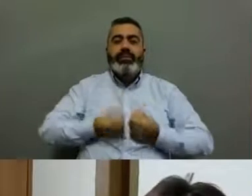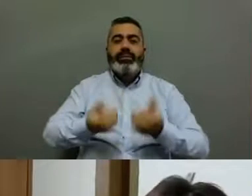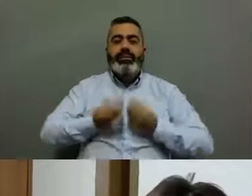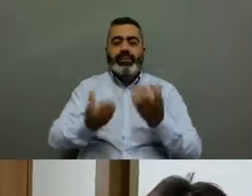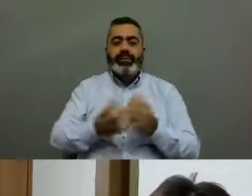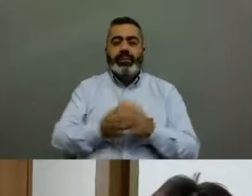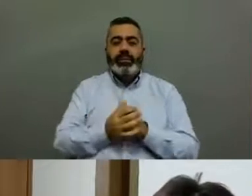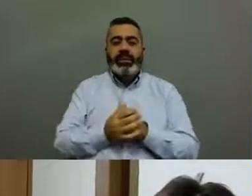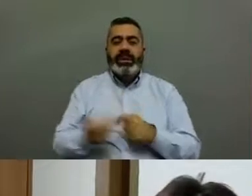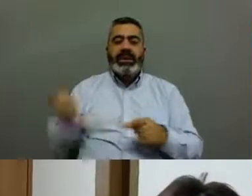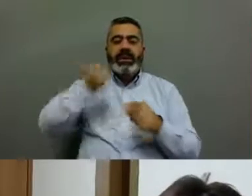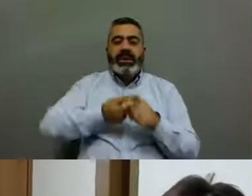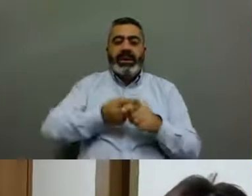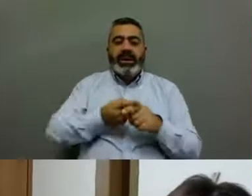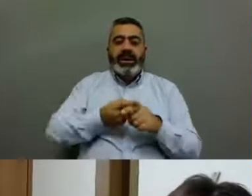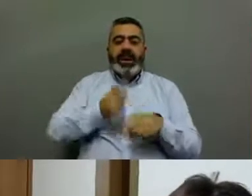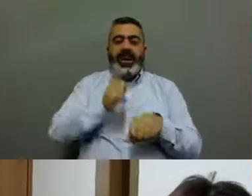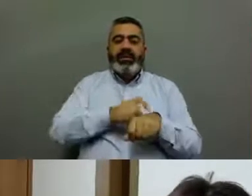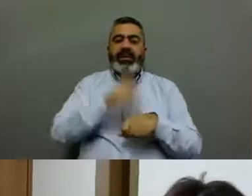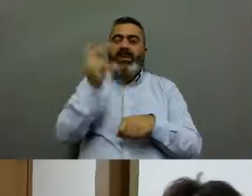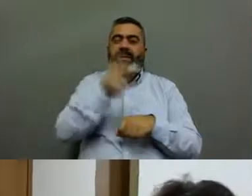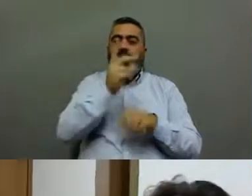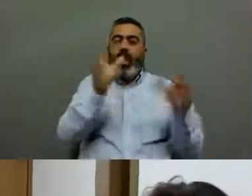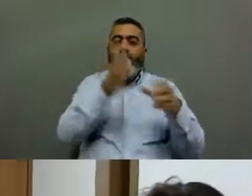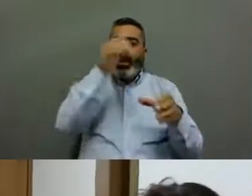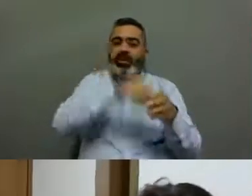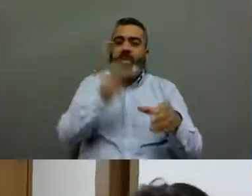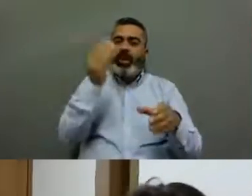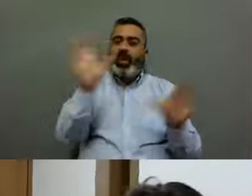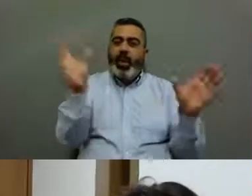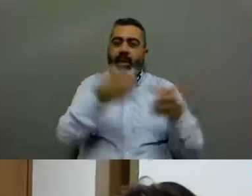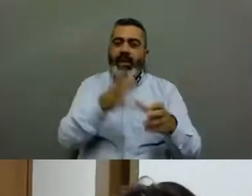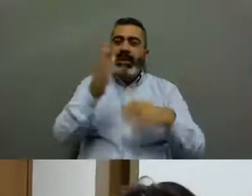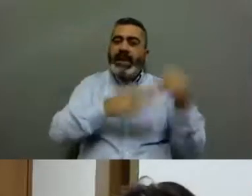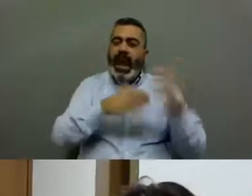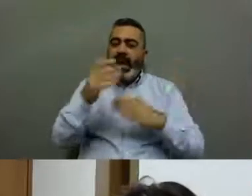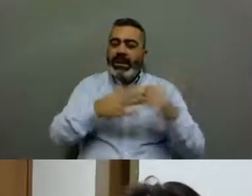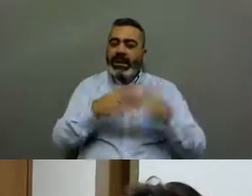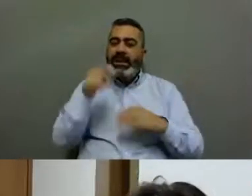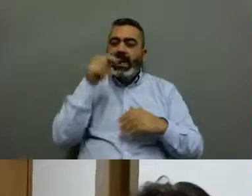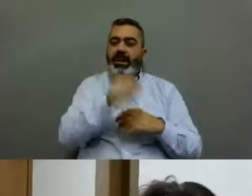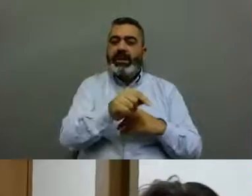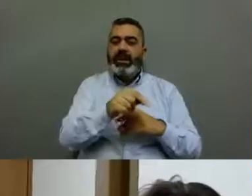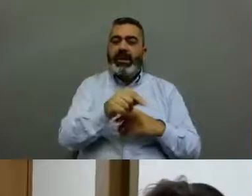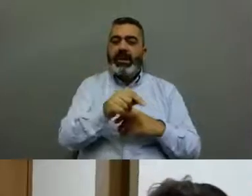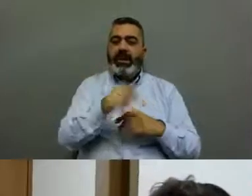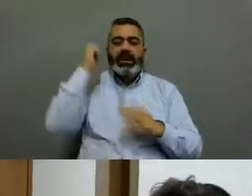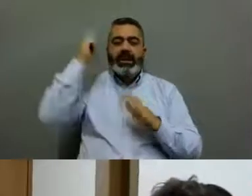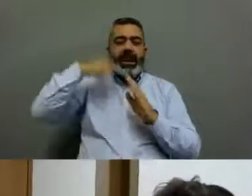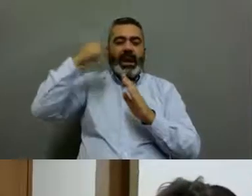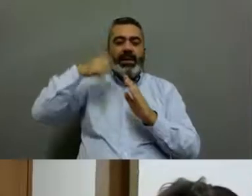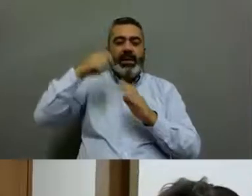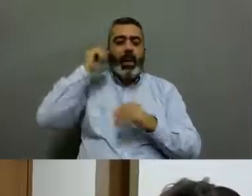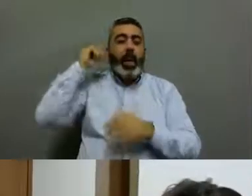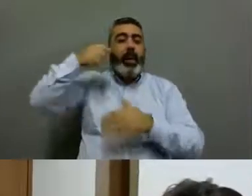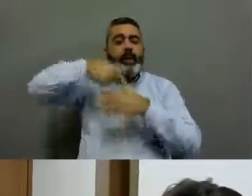σε πλαίσια κοινωνικά, πολιτισμικά, πλαίσια τέχνης, στην ταινία «Το Born